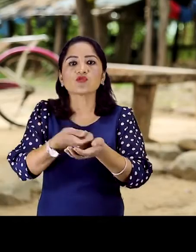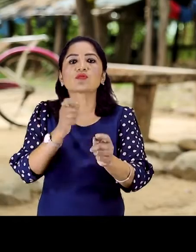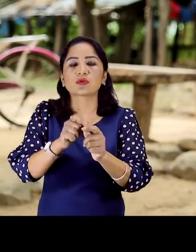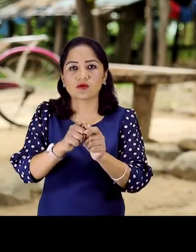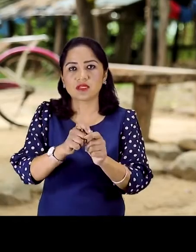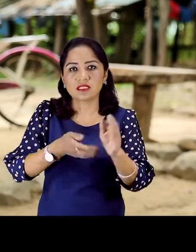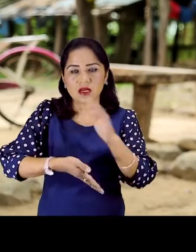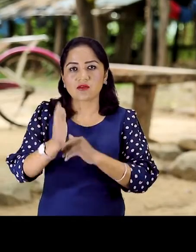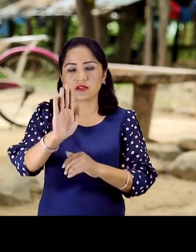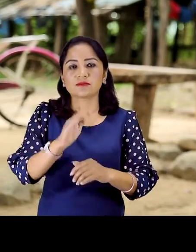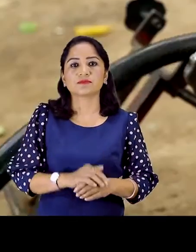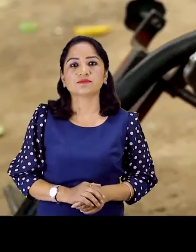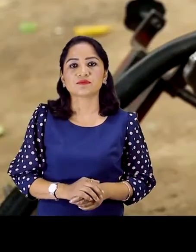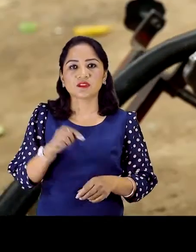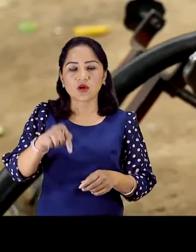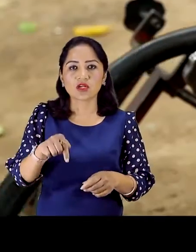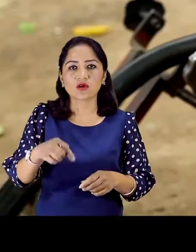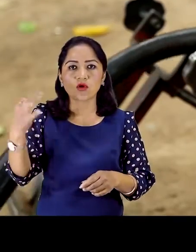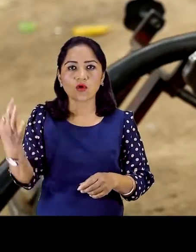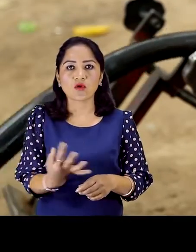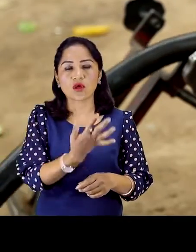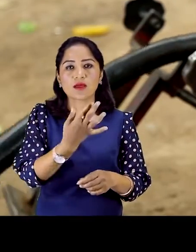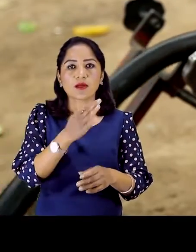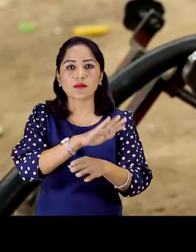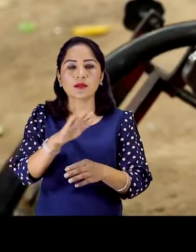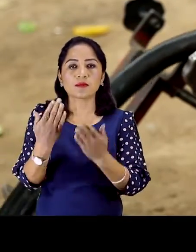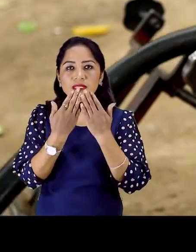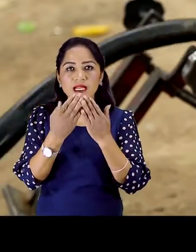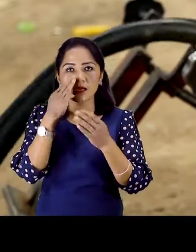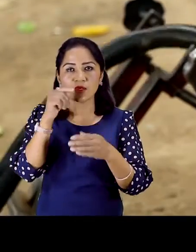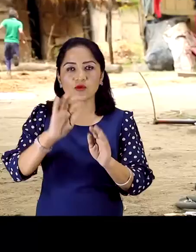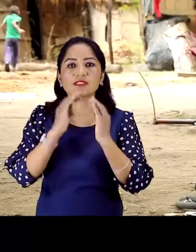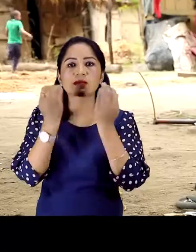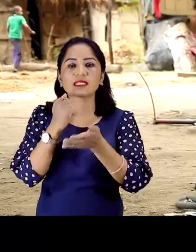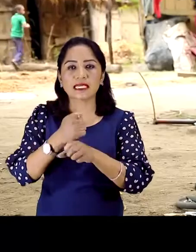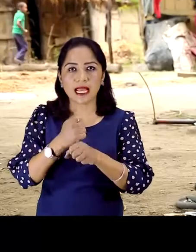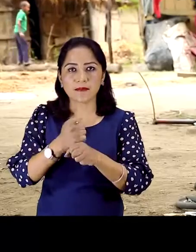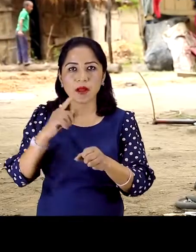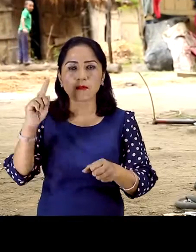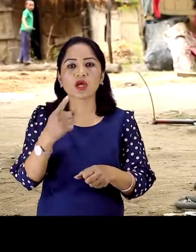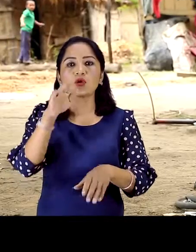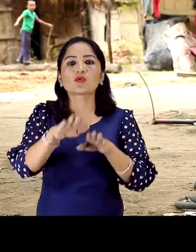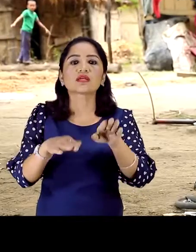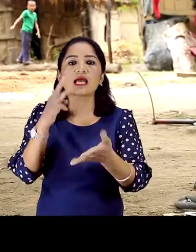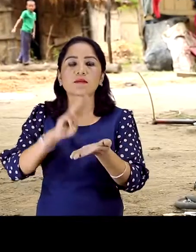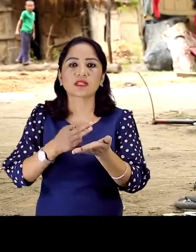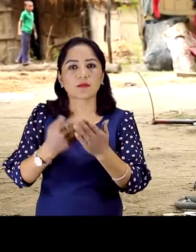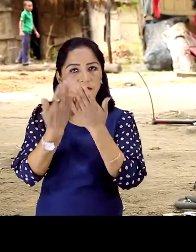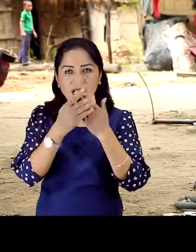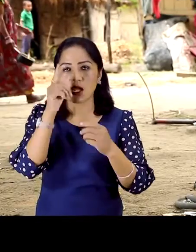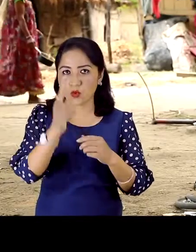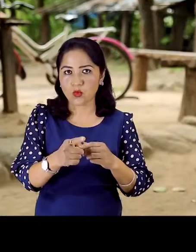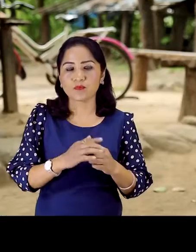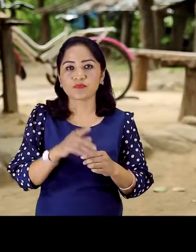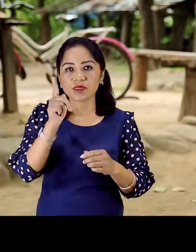सेुआ लागुआ अधक उन्मा बने जवामना थे समाज Cross पहलो खुटगिला बना मेरो विद्धयाले